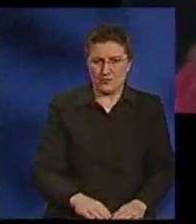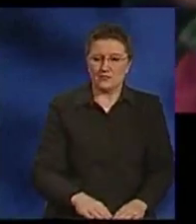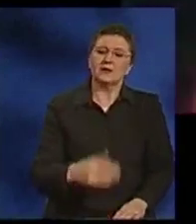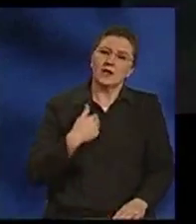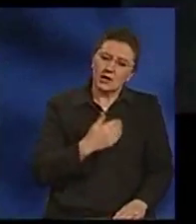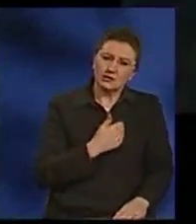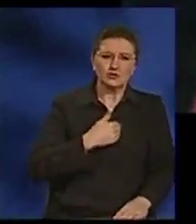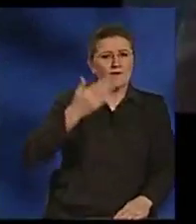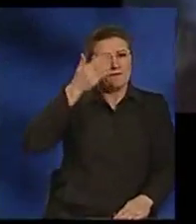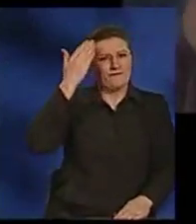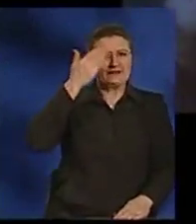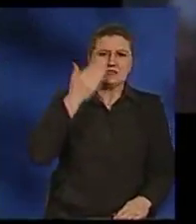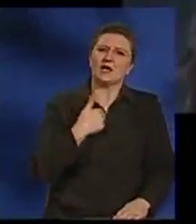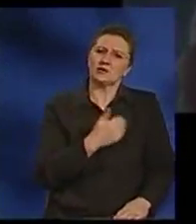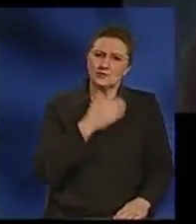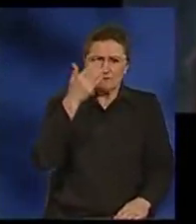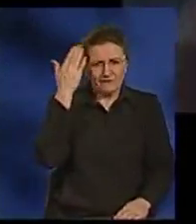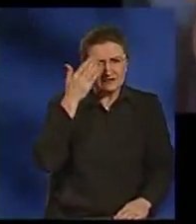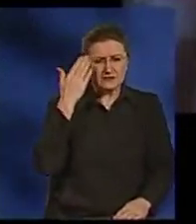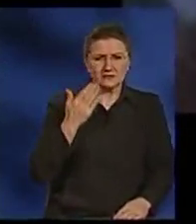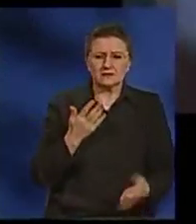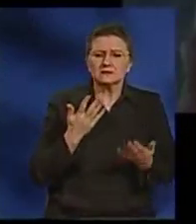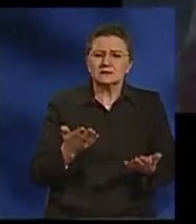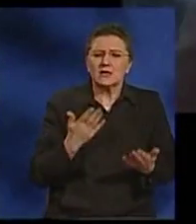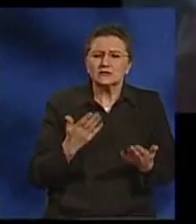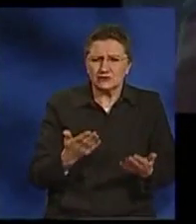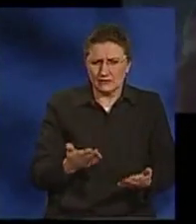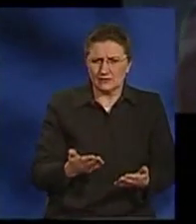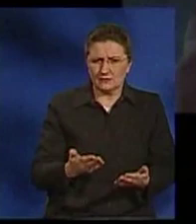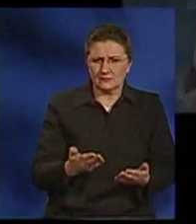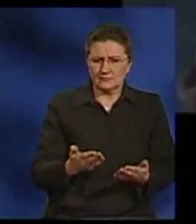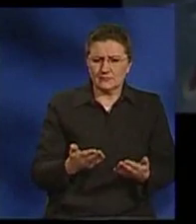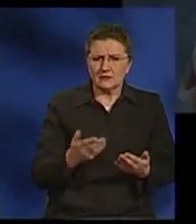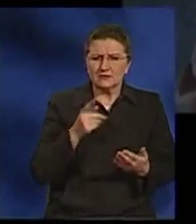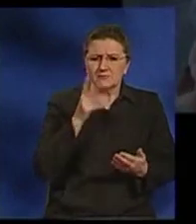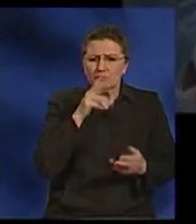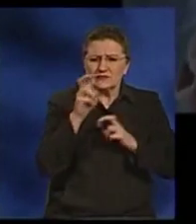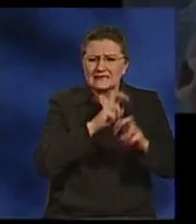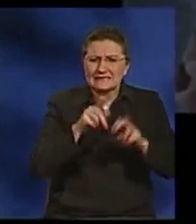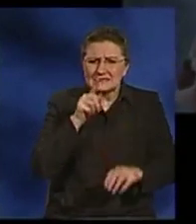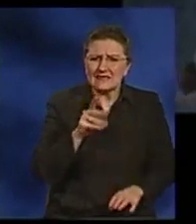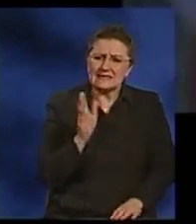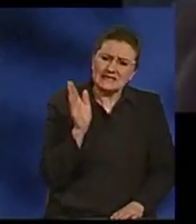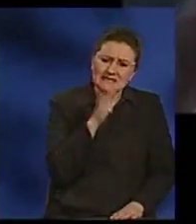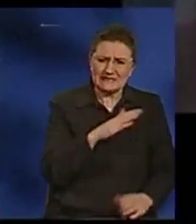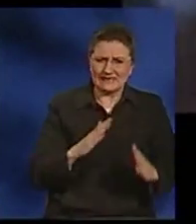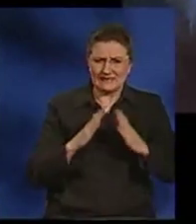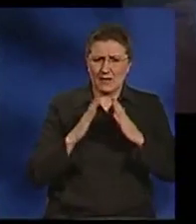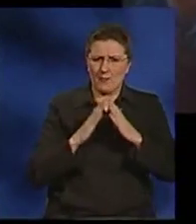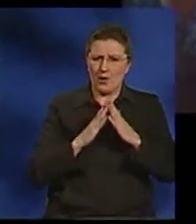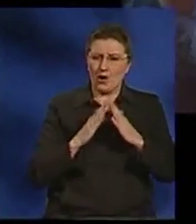Причем-то домой я только начал Да какое, может быть, и веселье Базар уже закрыт Тебя будут искать Иди домой